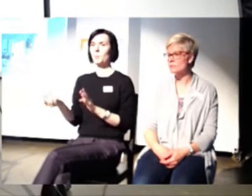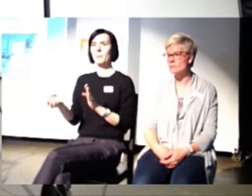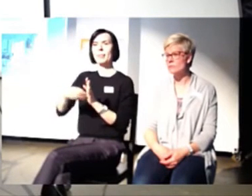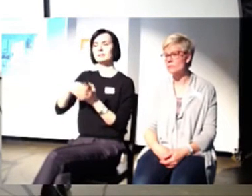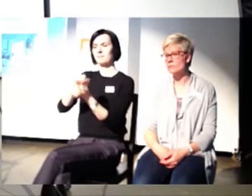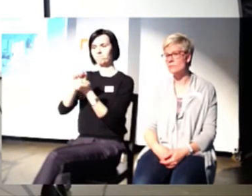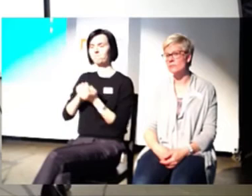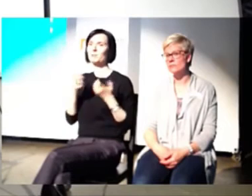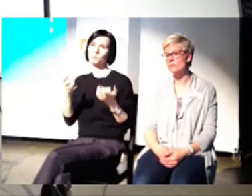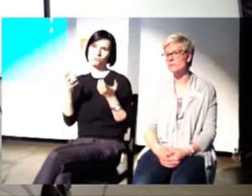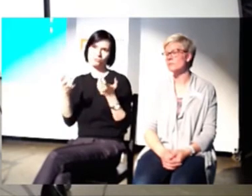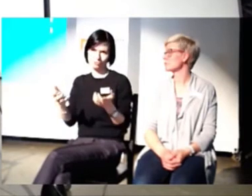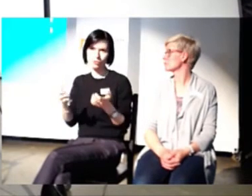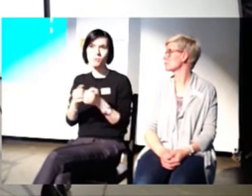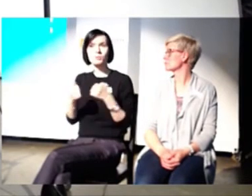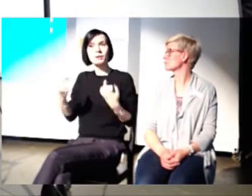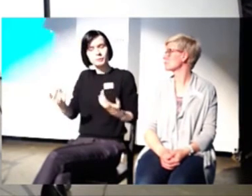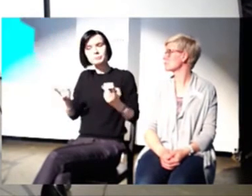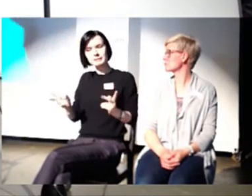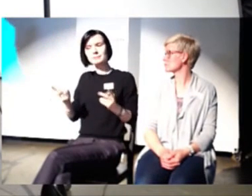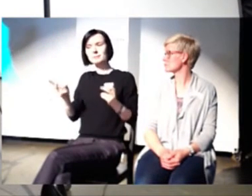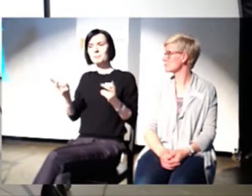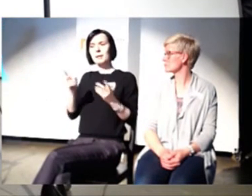just täällä nyt kuulemassa sitä asiaa, että